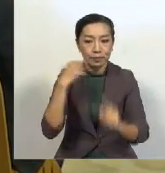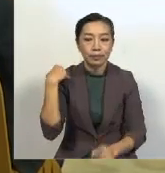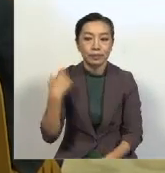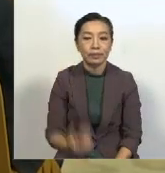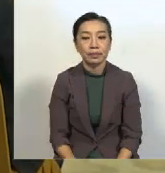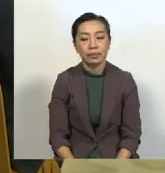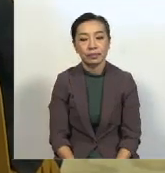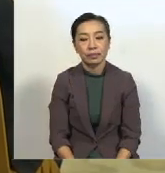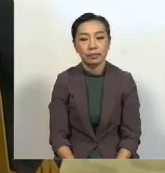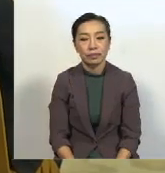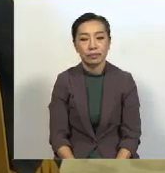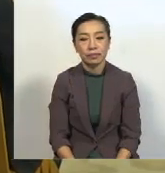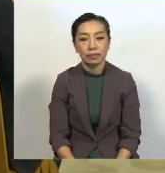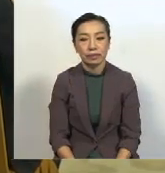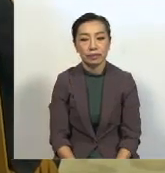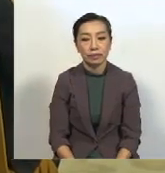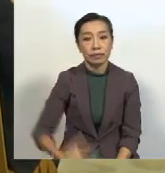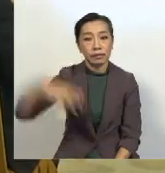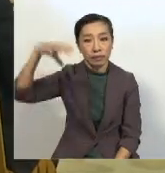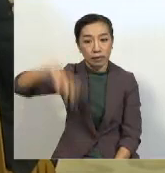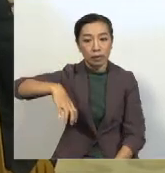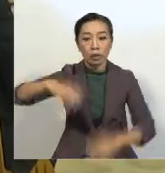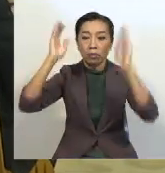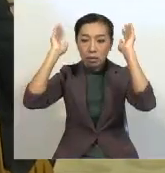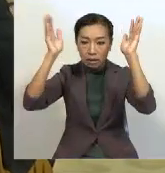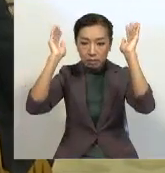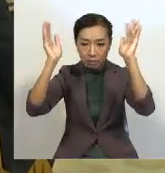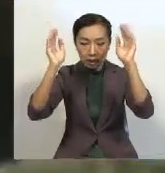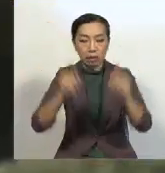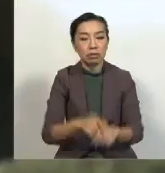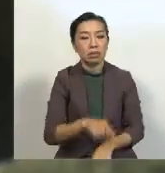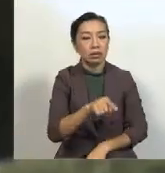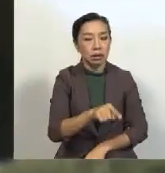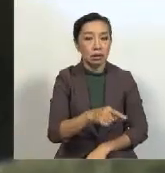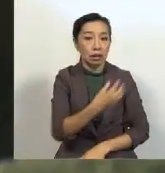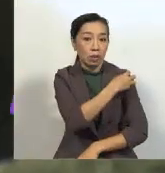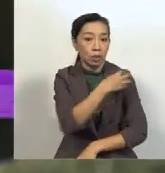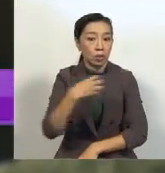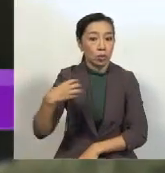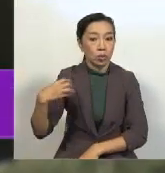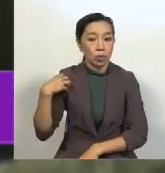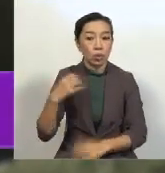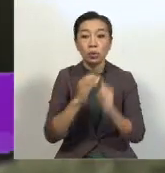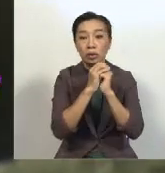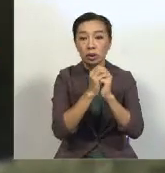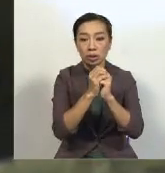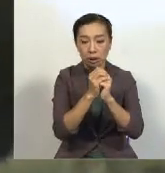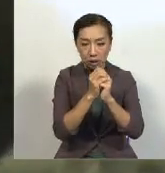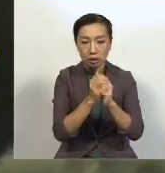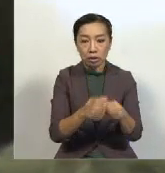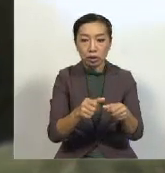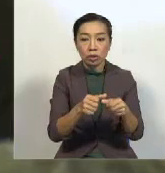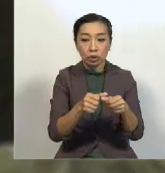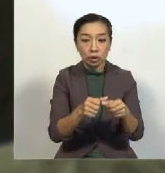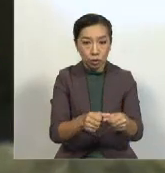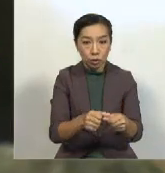พลโทสรรเสริญแก้วกำเนิดอธิบดีกรมประชาสัมพันธ์และนายหลูเจียนเอกอัครราชทูตสาธารณรัฐประชาชนจีนประจ